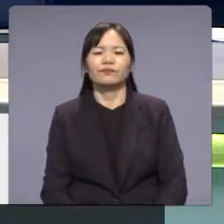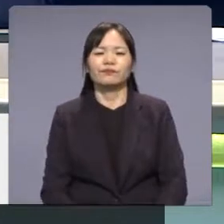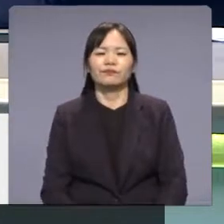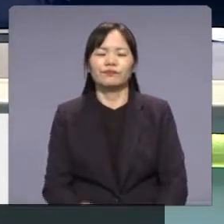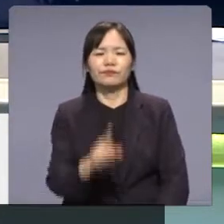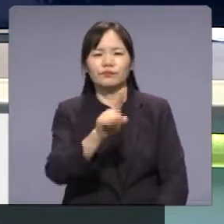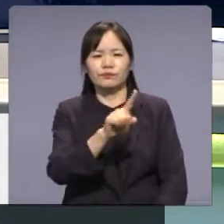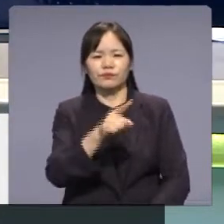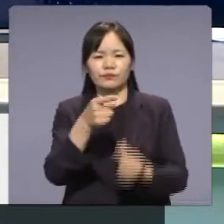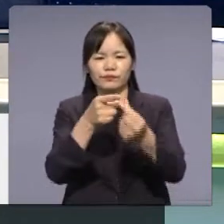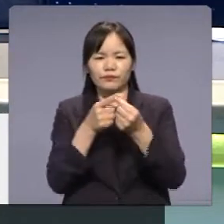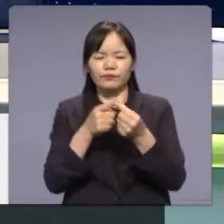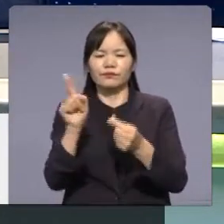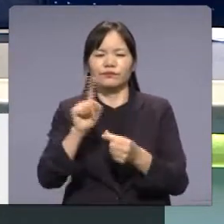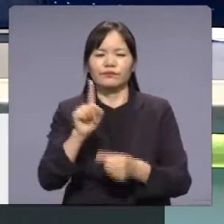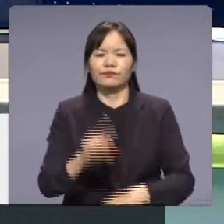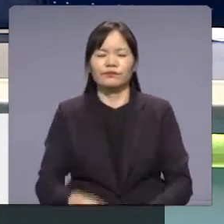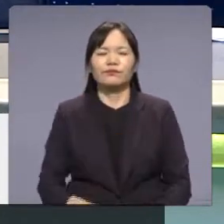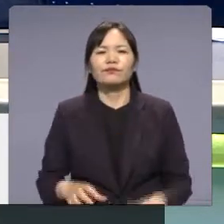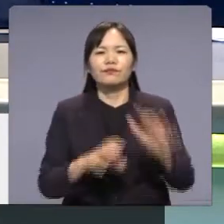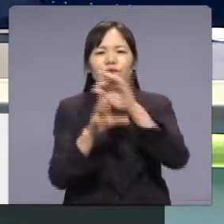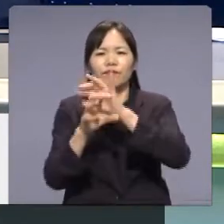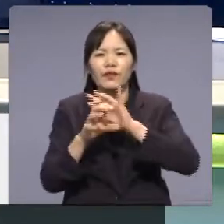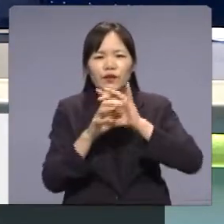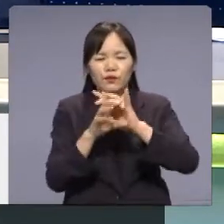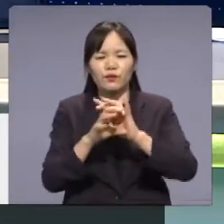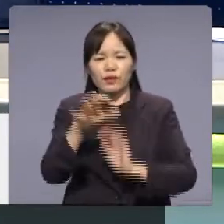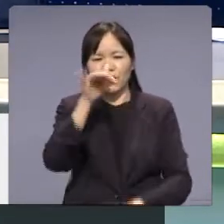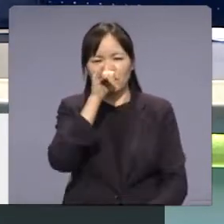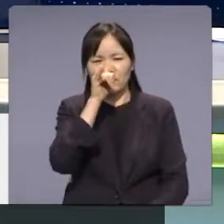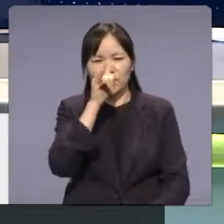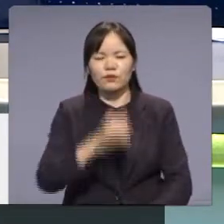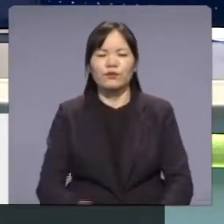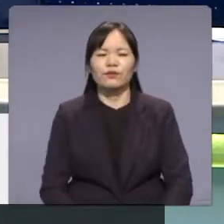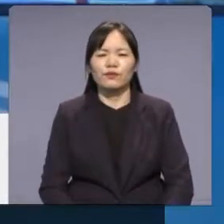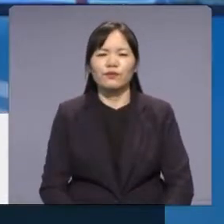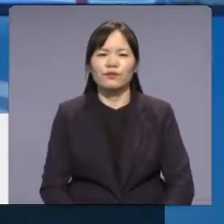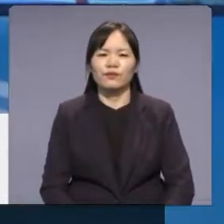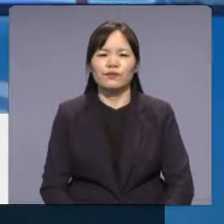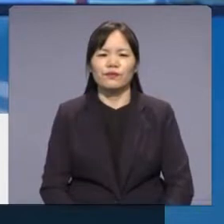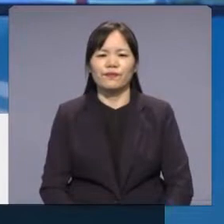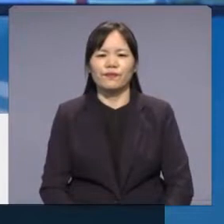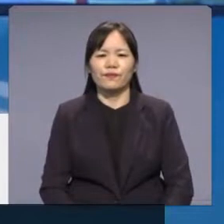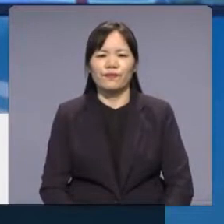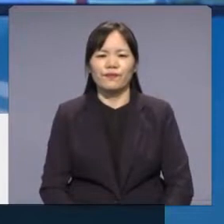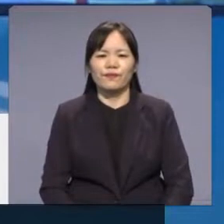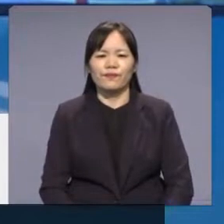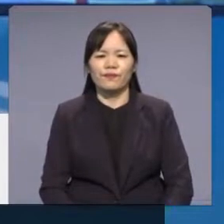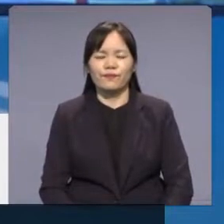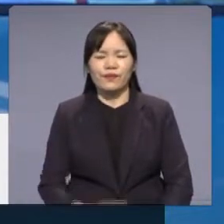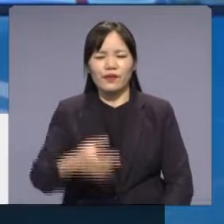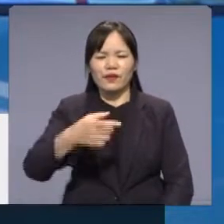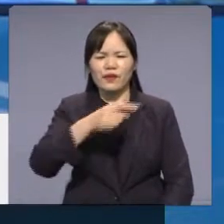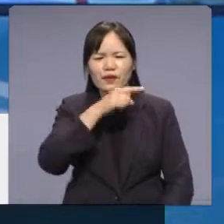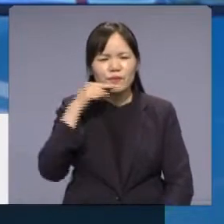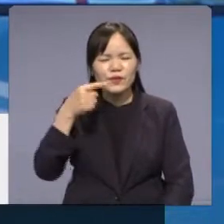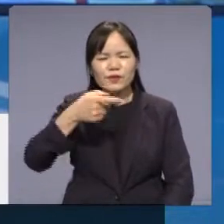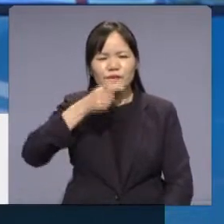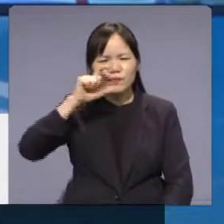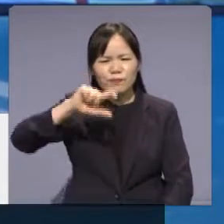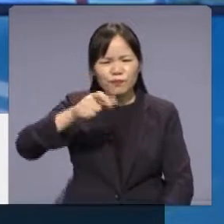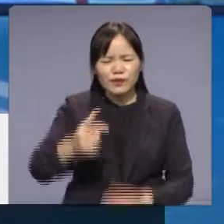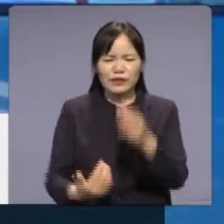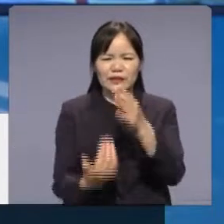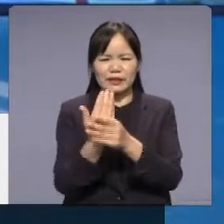먼저 떠오르는 거는 사실은 코로나 상황이 있었고요. 또 그 수돗물 사태.